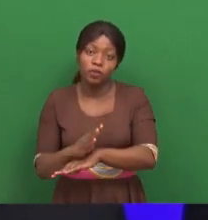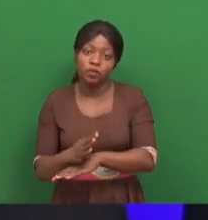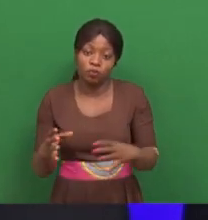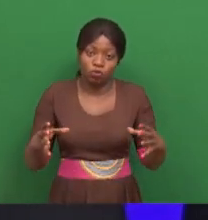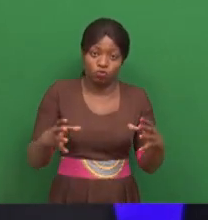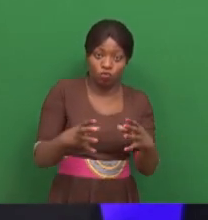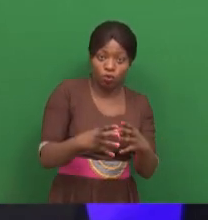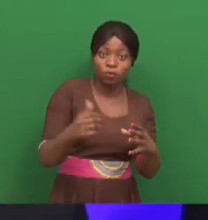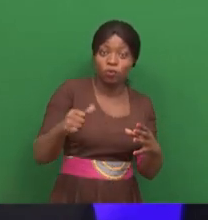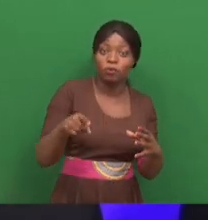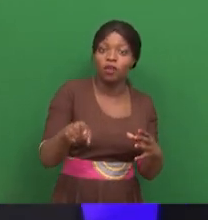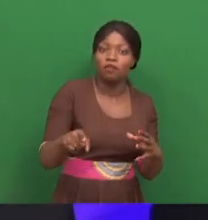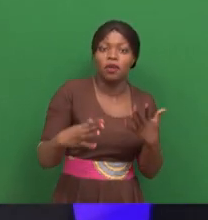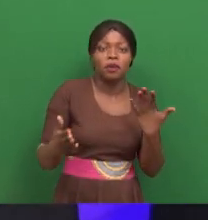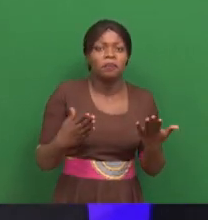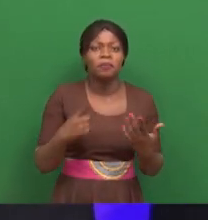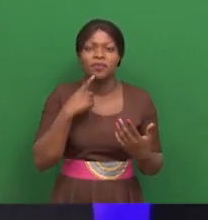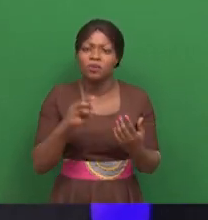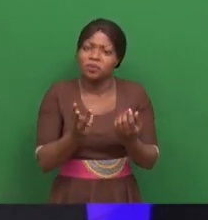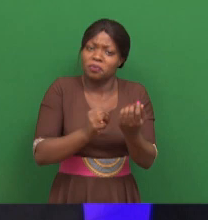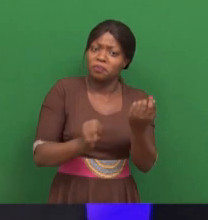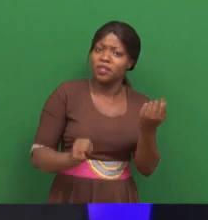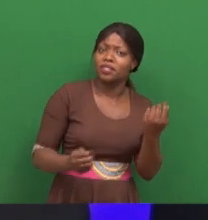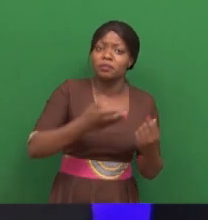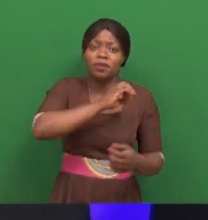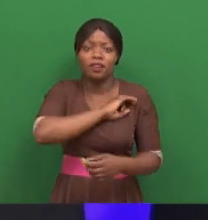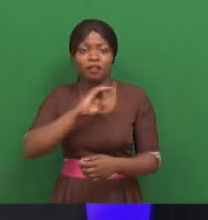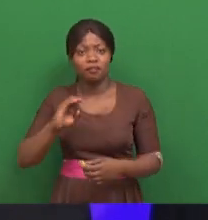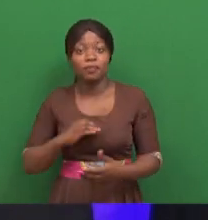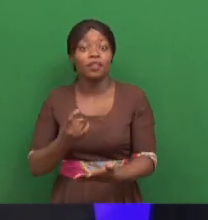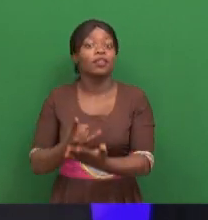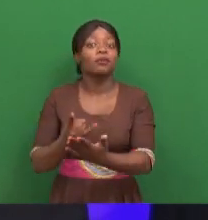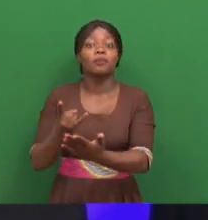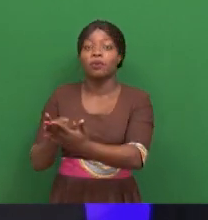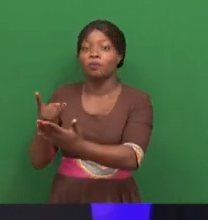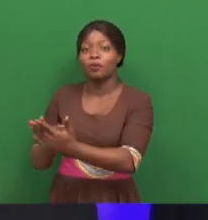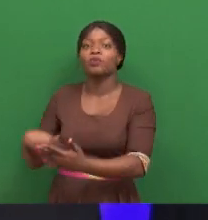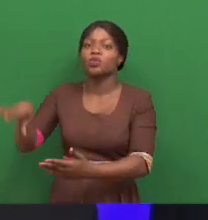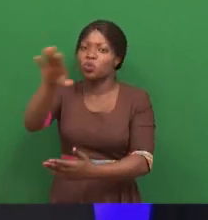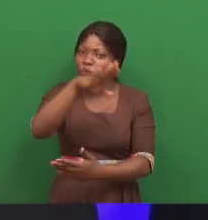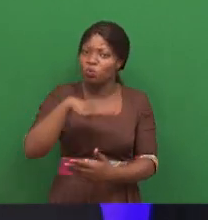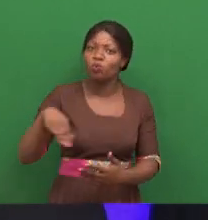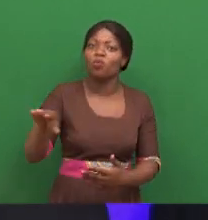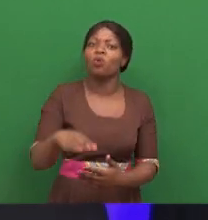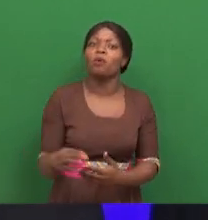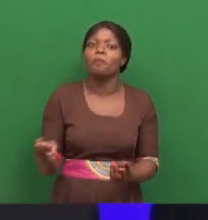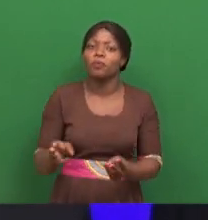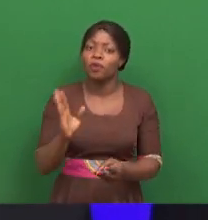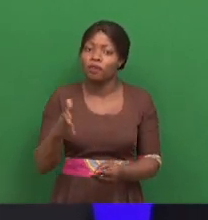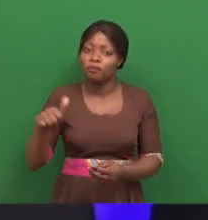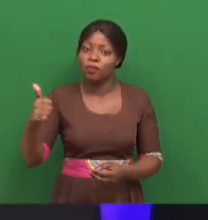dai vari mumaministries ehurumende vatibatsira kuti vanhu vese vange vari mumaassociation nekuti ndomatinodzidzisana